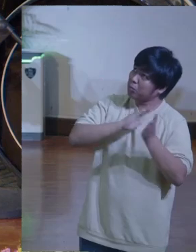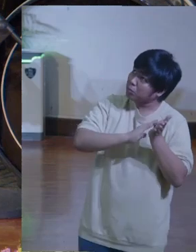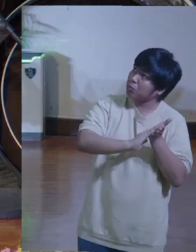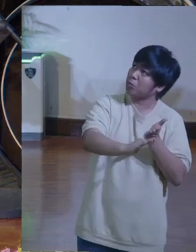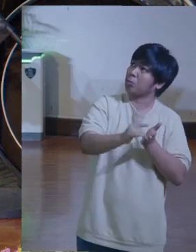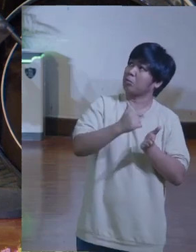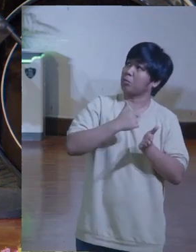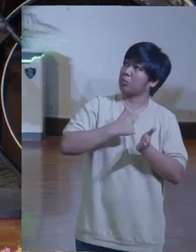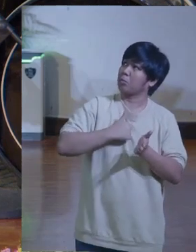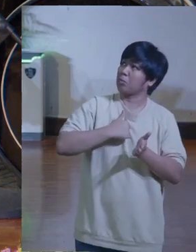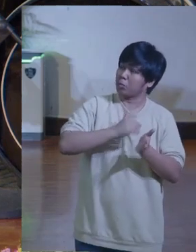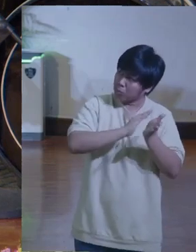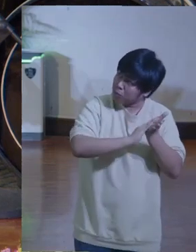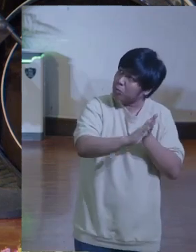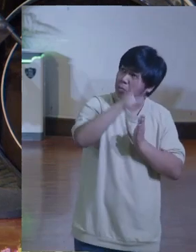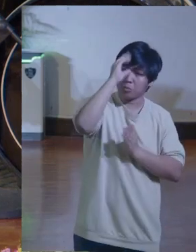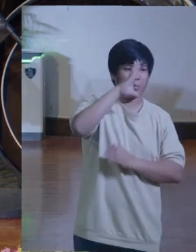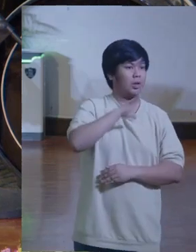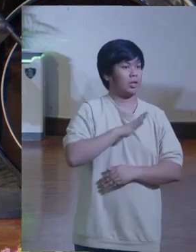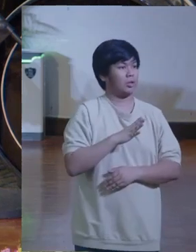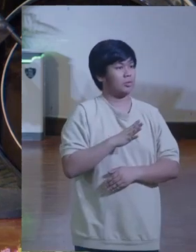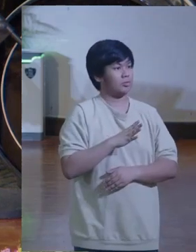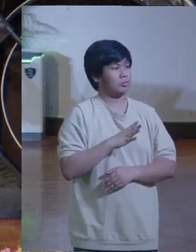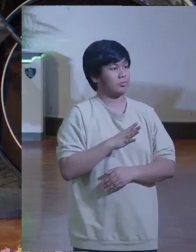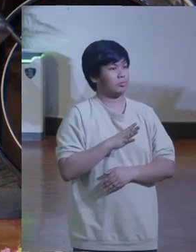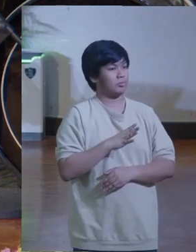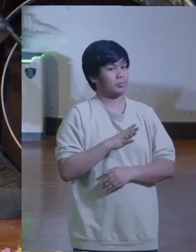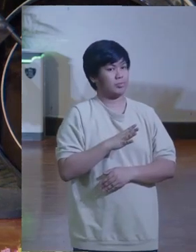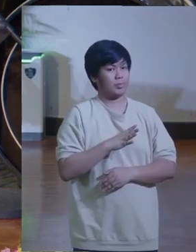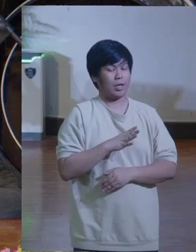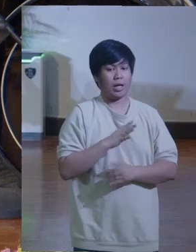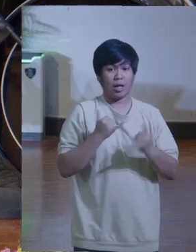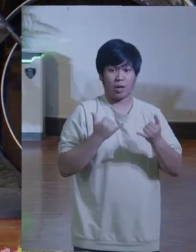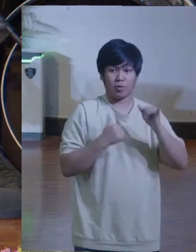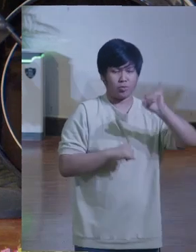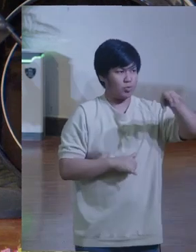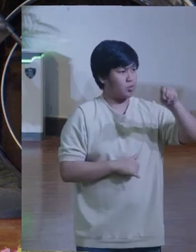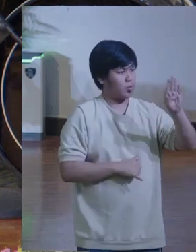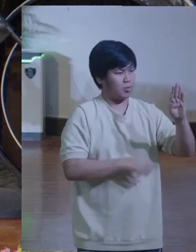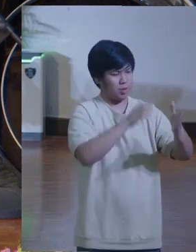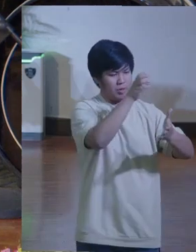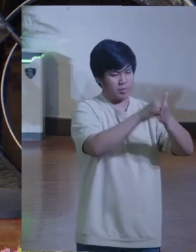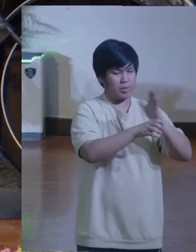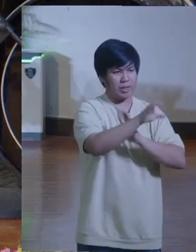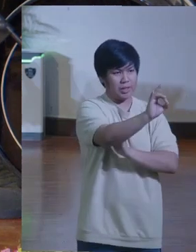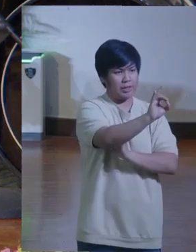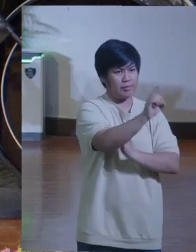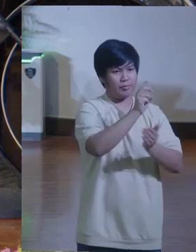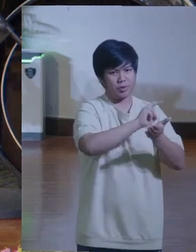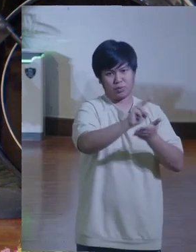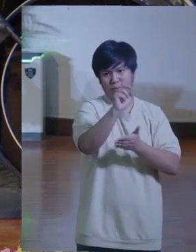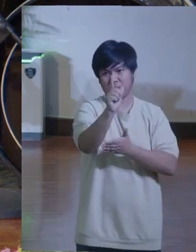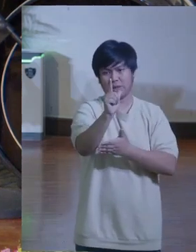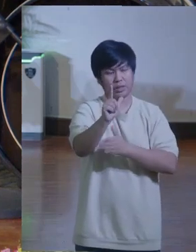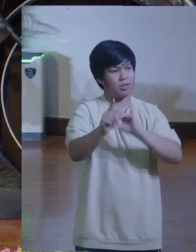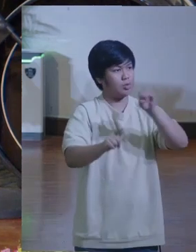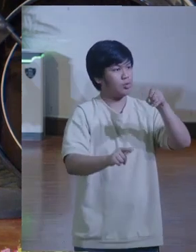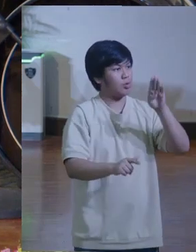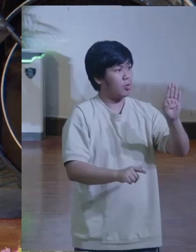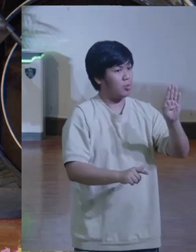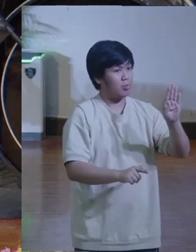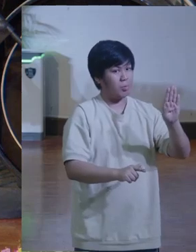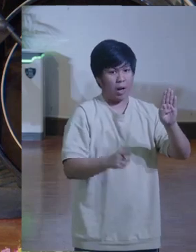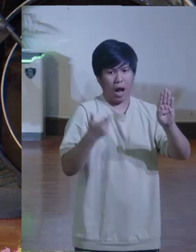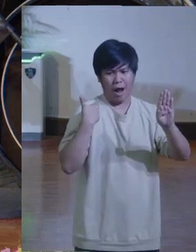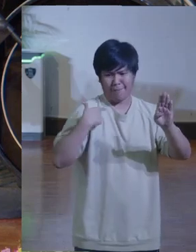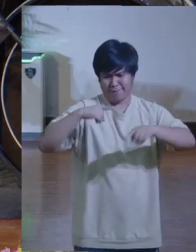pong sinabi ni Job kanina ay isang reaksyon niya sa sinabi sa Job chapter 8 verse 20 nung kanyang